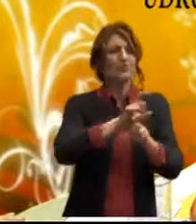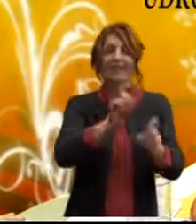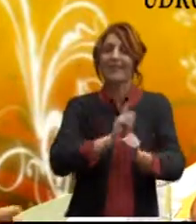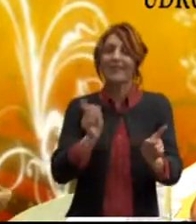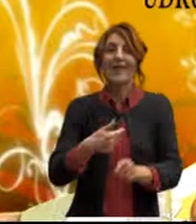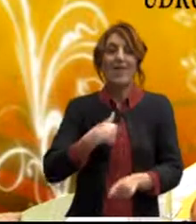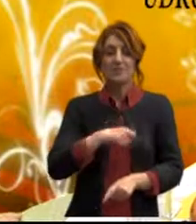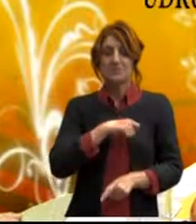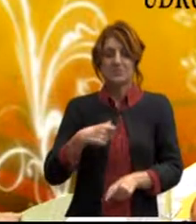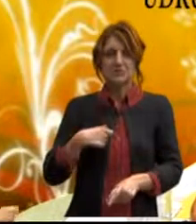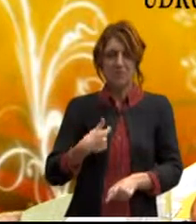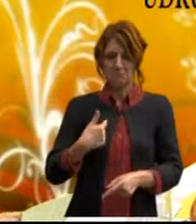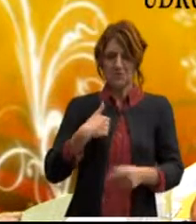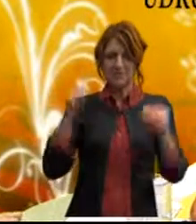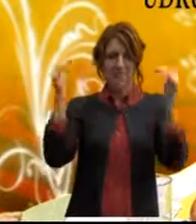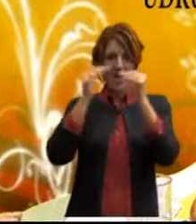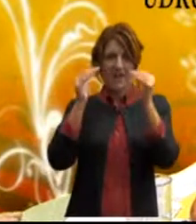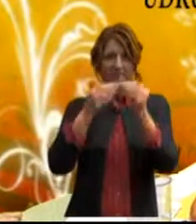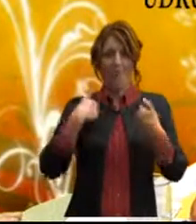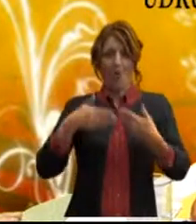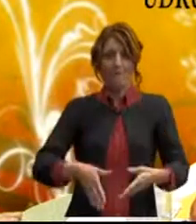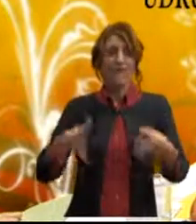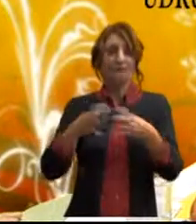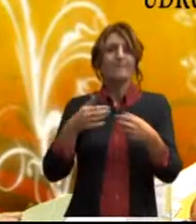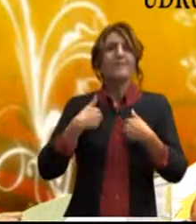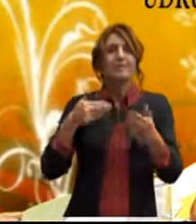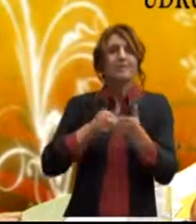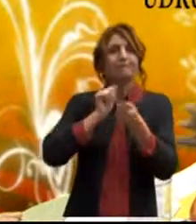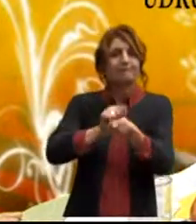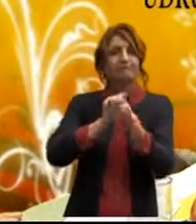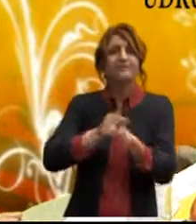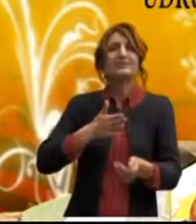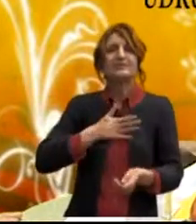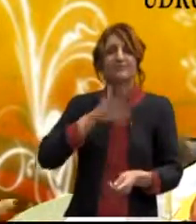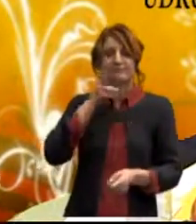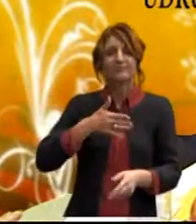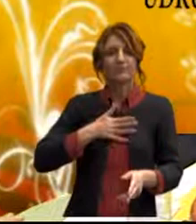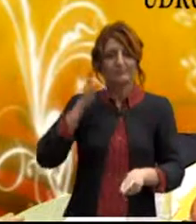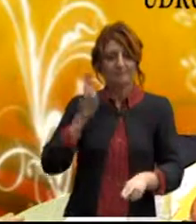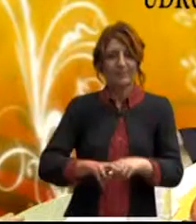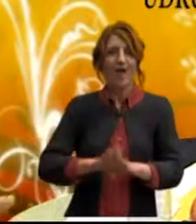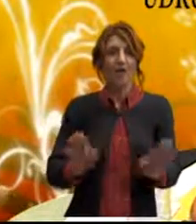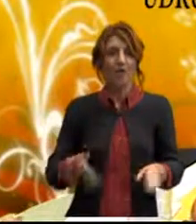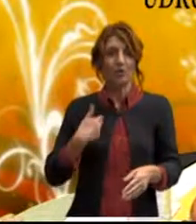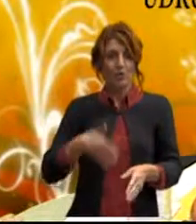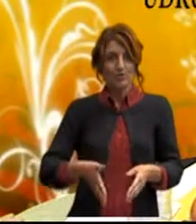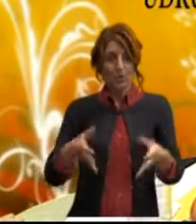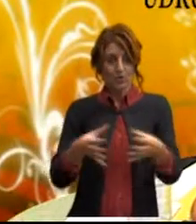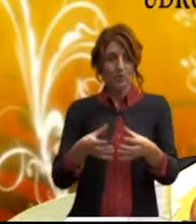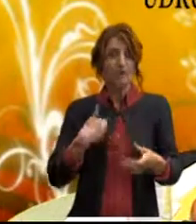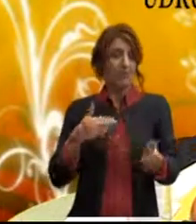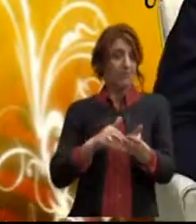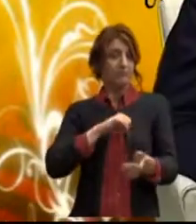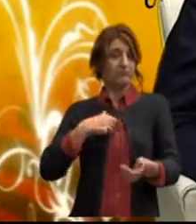Ako mi smatramo da smo ravnopravni u ovom društvu, mi se moramo izboriti za svoja prava. Izboriti. Ako smo u takvom društvu, izboriti se, jel tako?